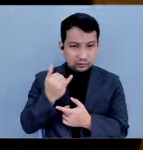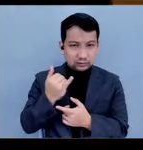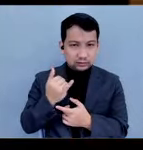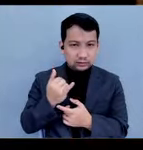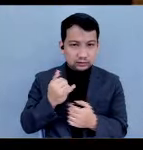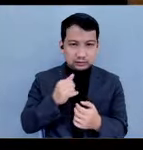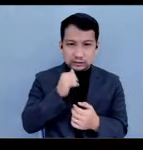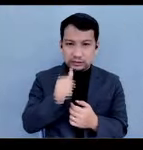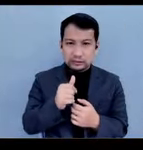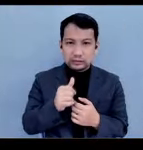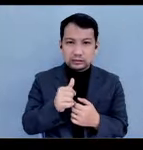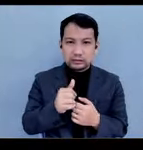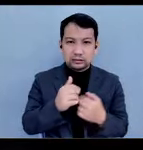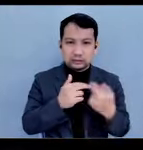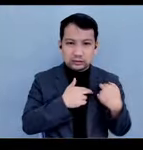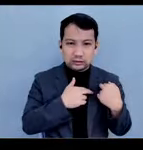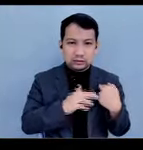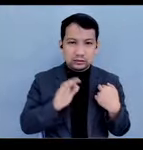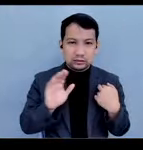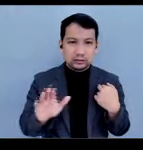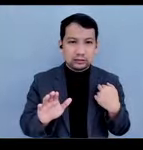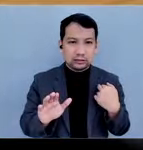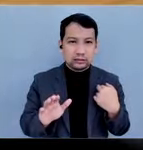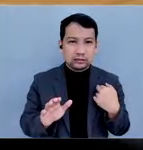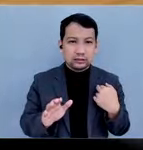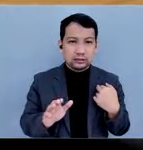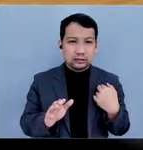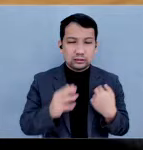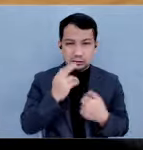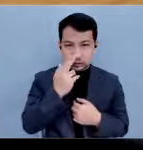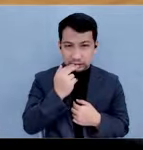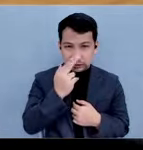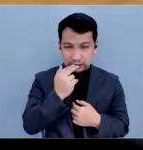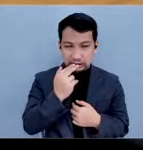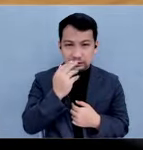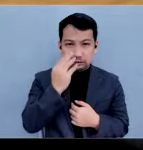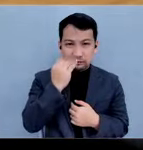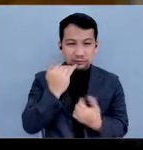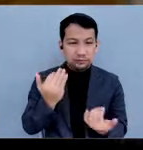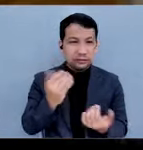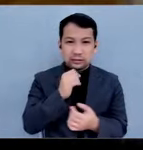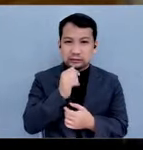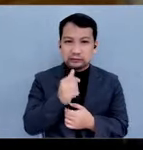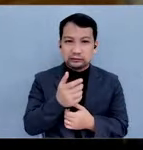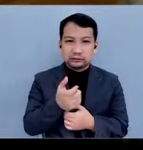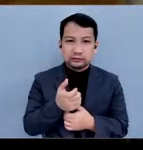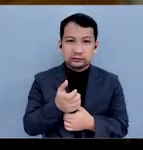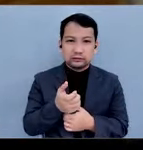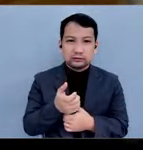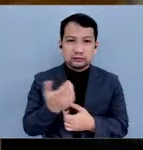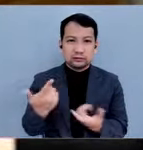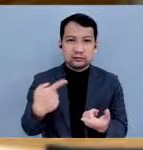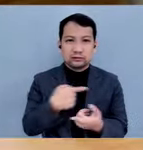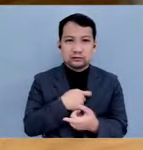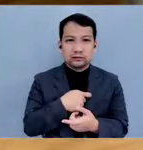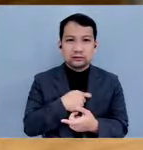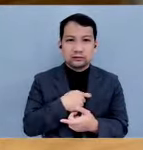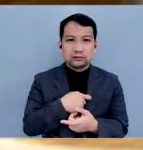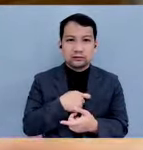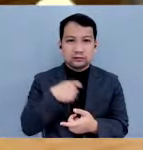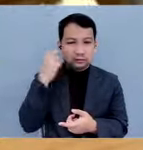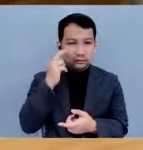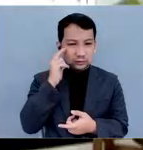o negligence nila sa kanilang prank o joke. Kahit hindi nila sinasadya o wala man sila layunin